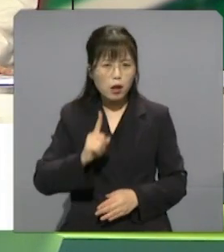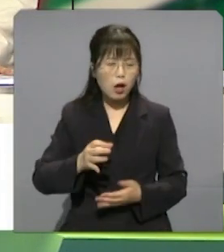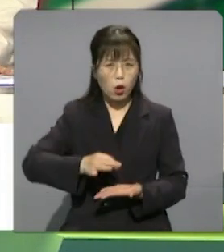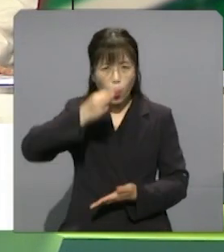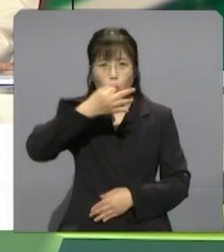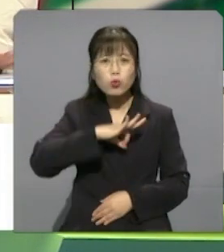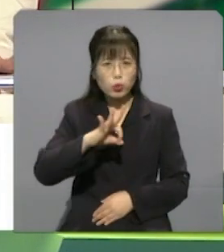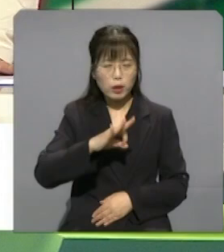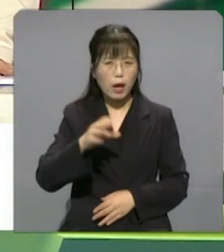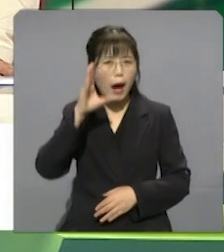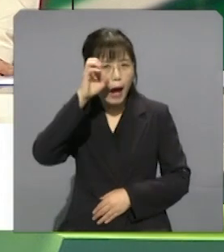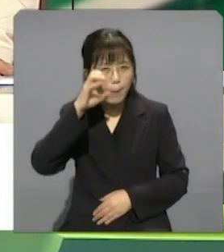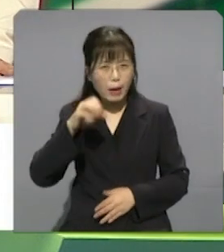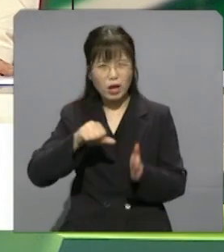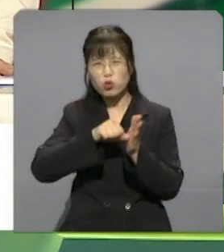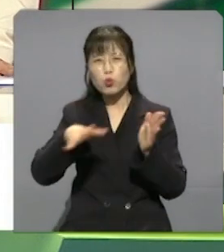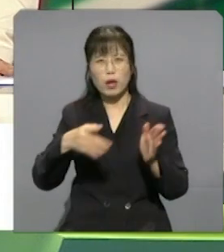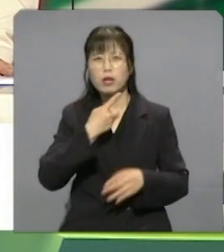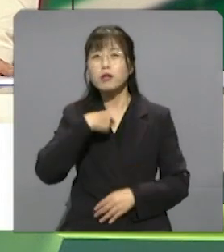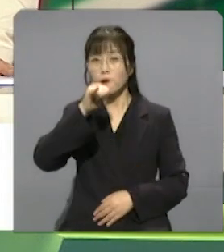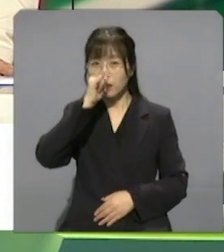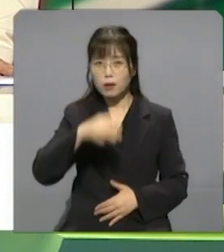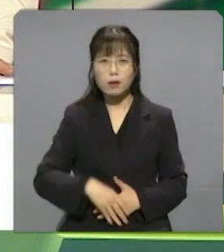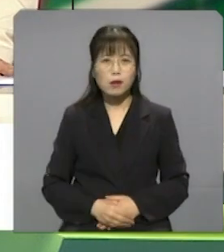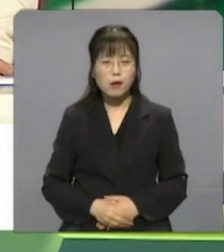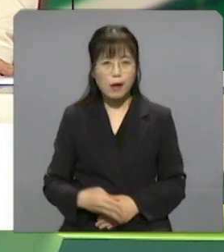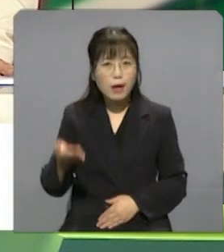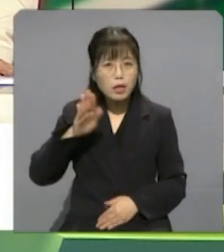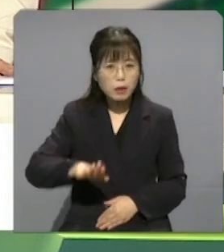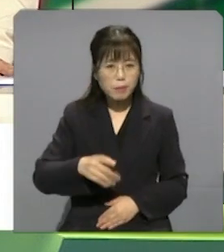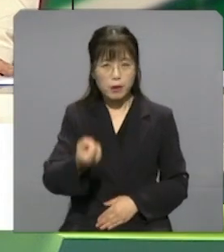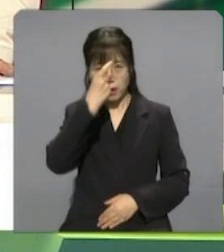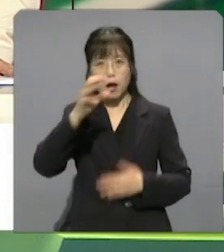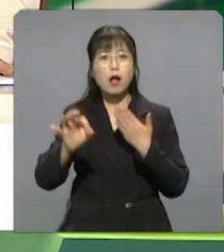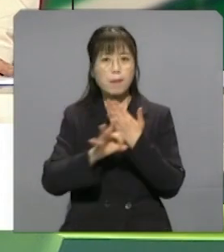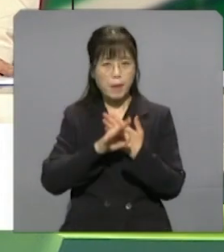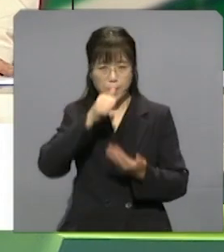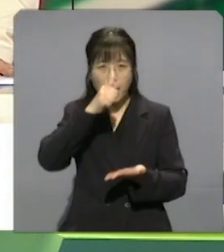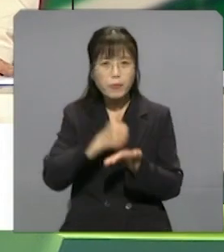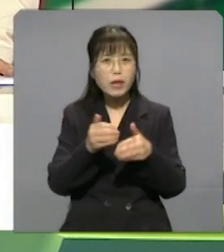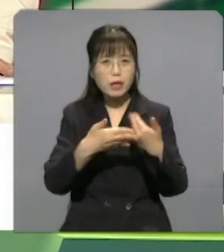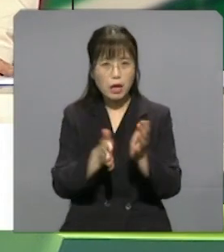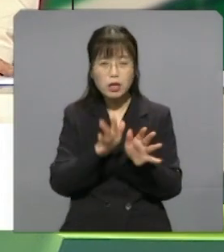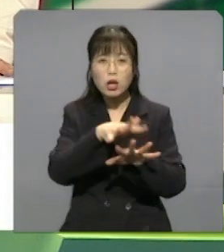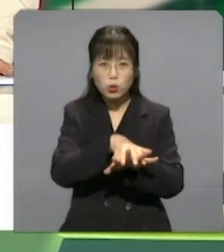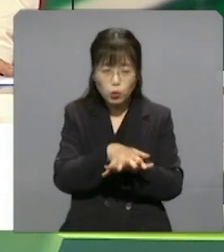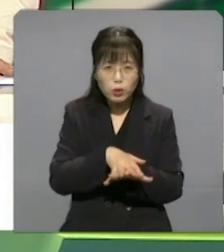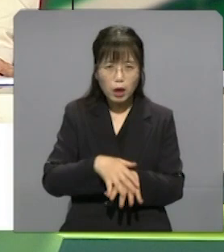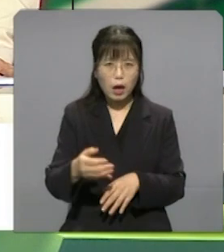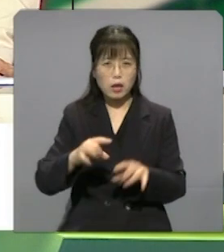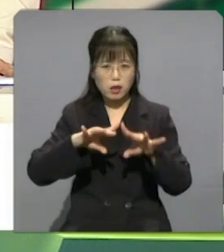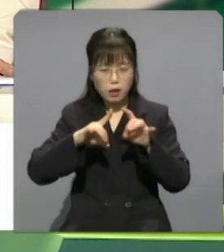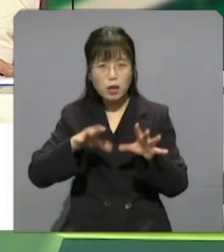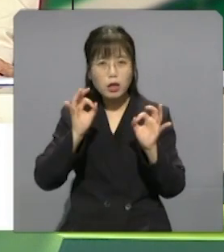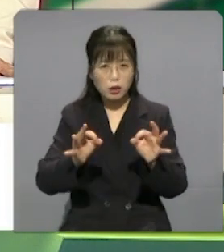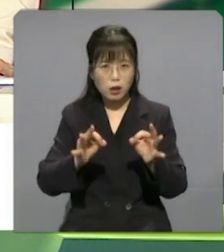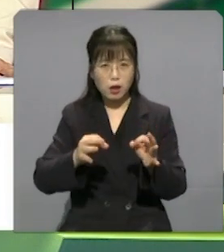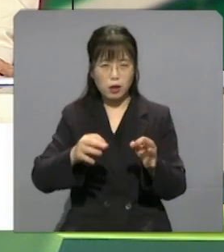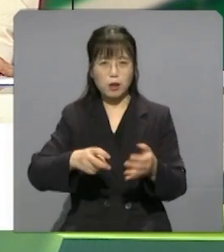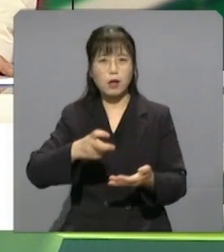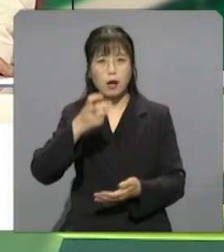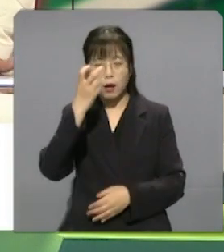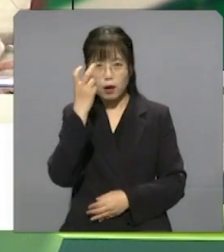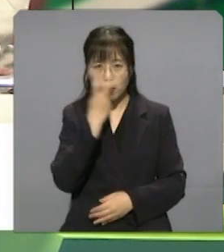고수익 알바라고 해서 한때 유행을 했던 적이 있었습니다 하지만 걸리면은 범죄 단체 조직과 전자금융거래법